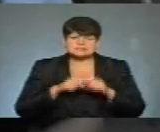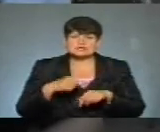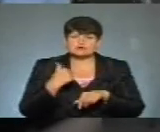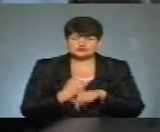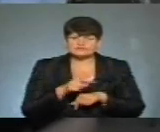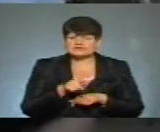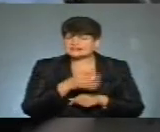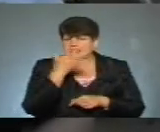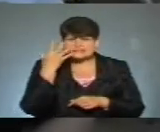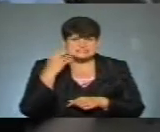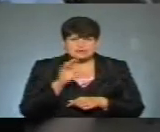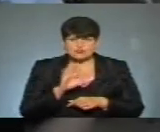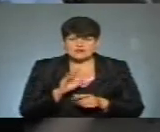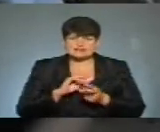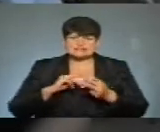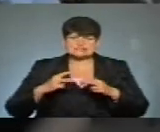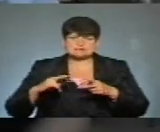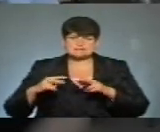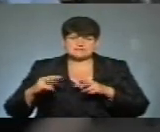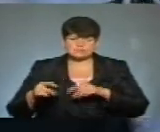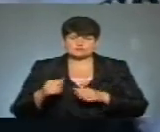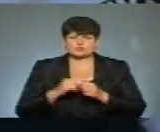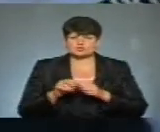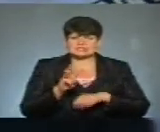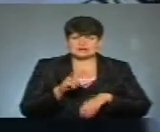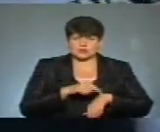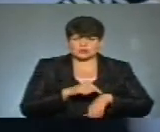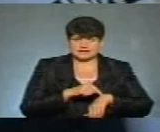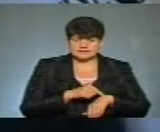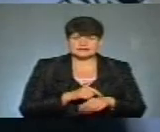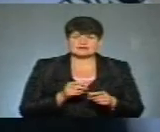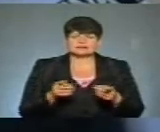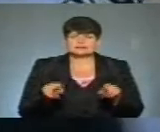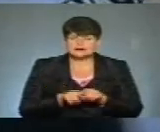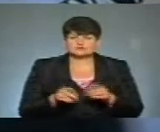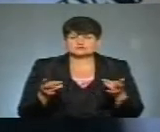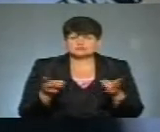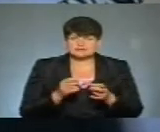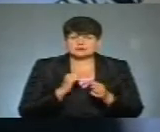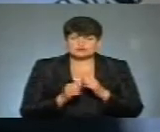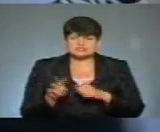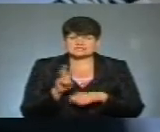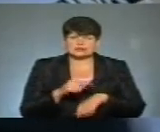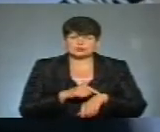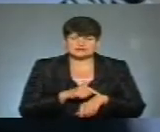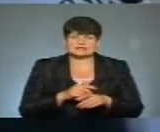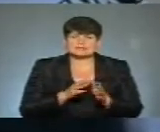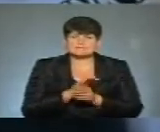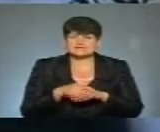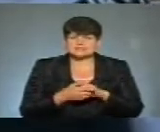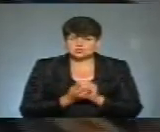не забували їх змінювати кожних 3 години. Обов'язково потрібно щодо 3 години мити руки,